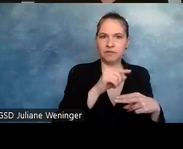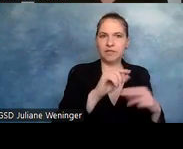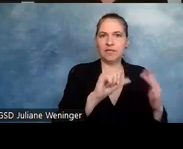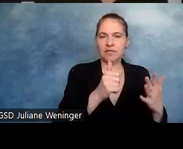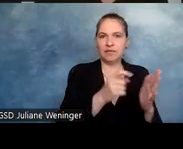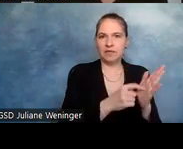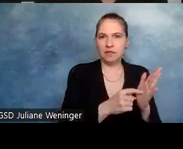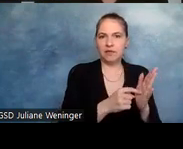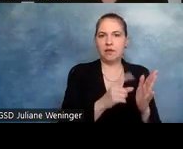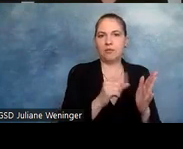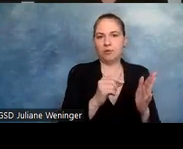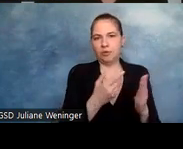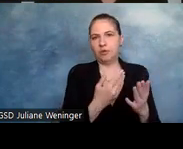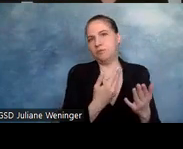um